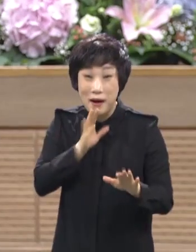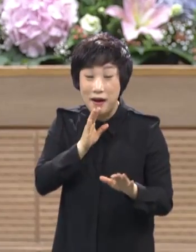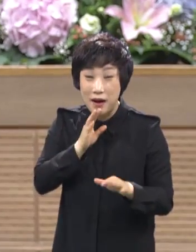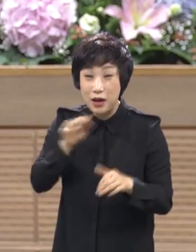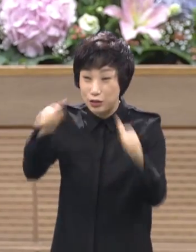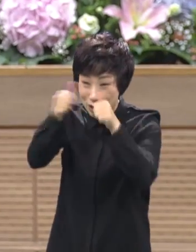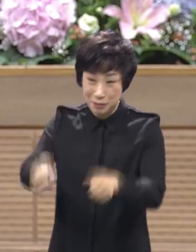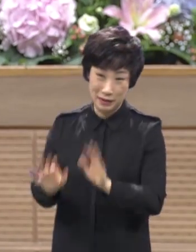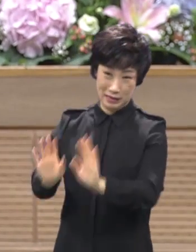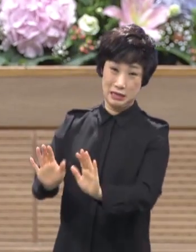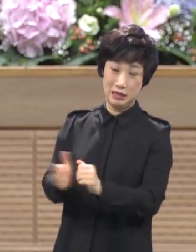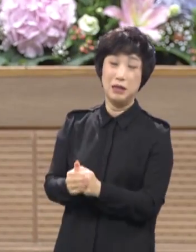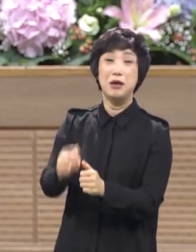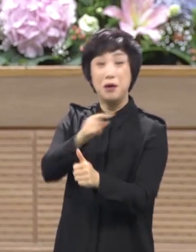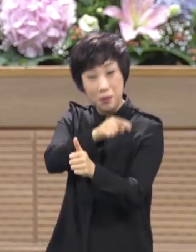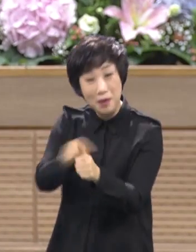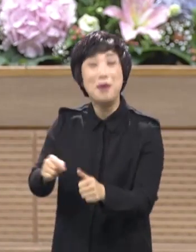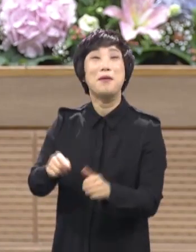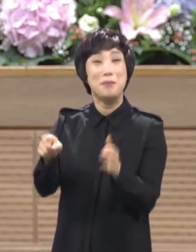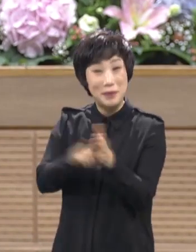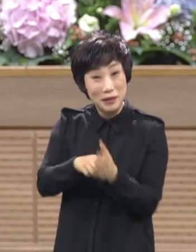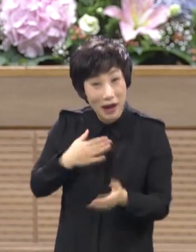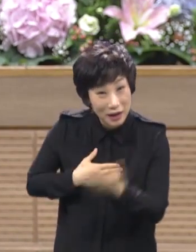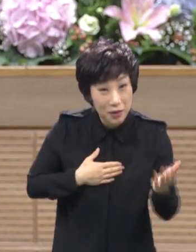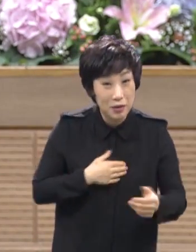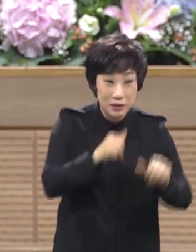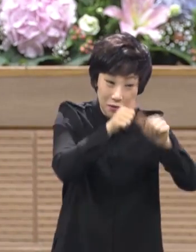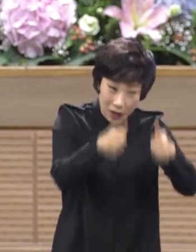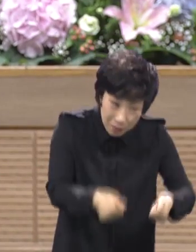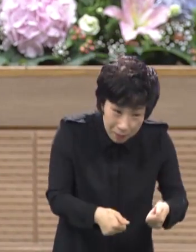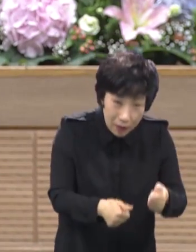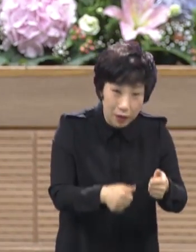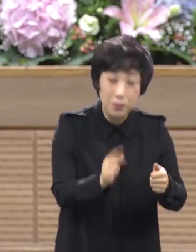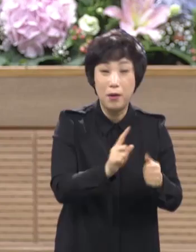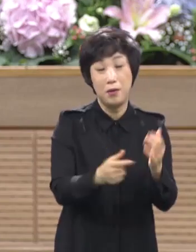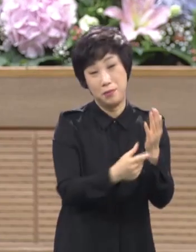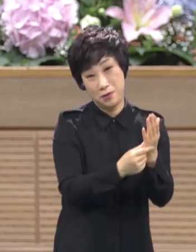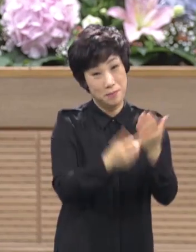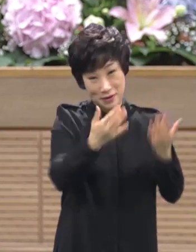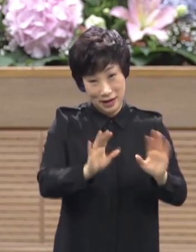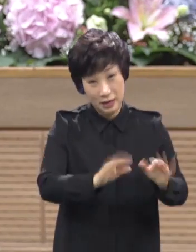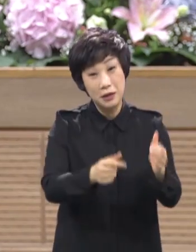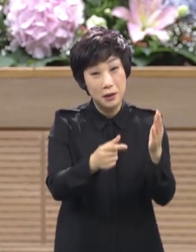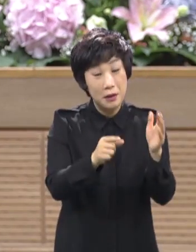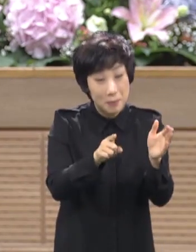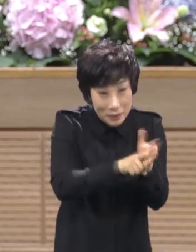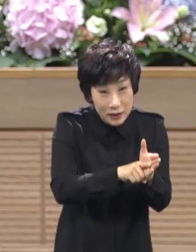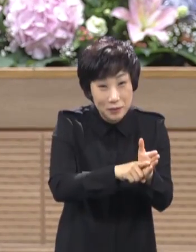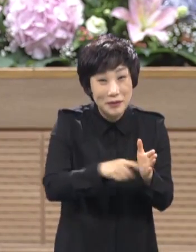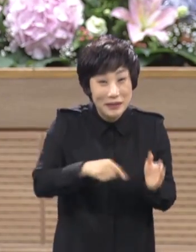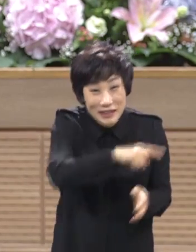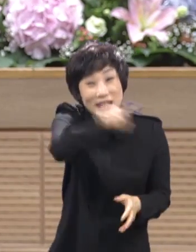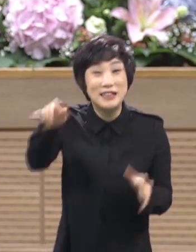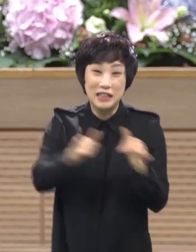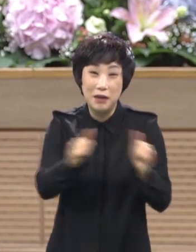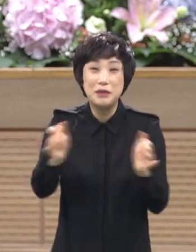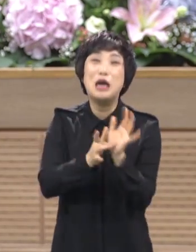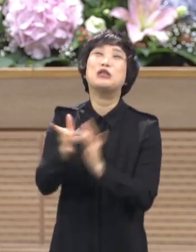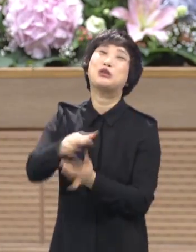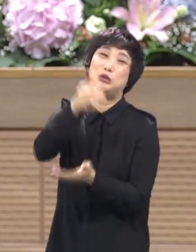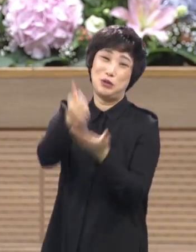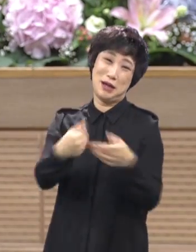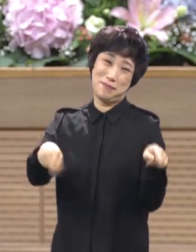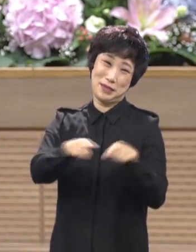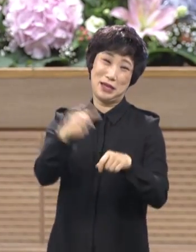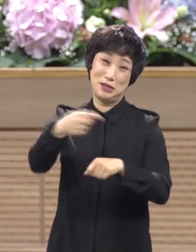위해서 목베임을 받을 만한 믿음, 짐승의 표를 받지 않는 믿음, 이런 사람들이 그리스도로 천년 동안 왕노로